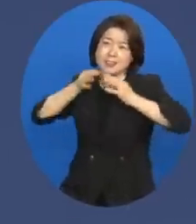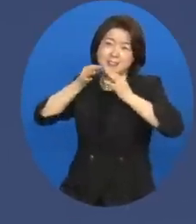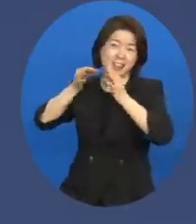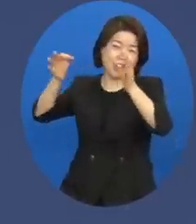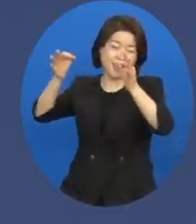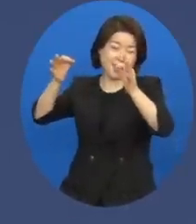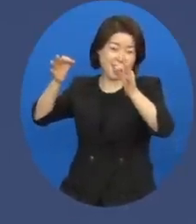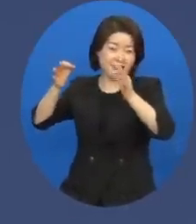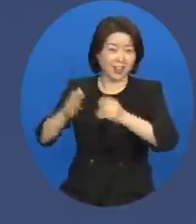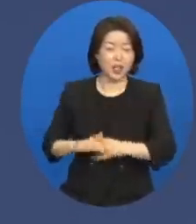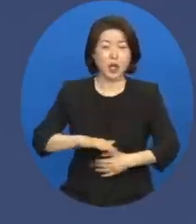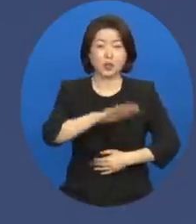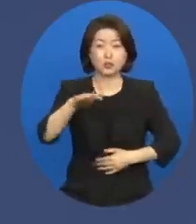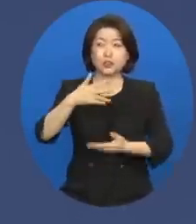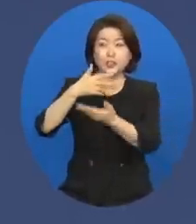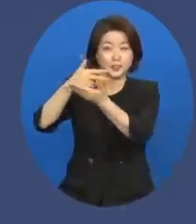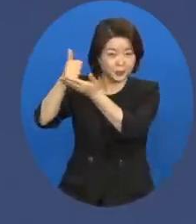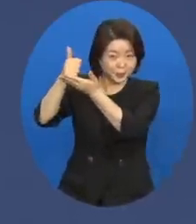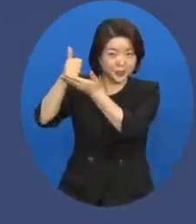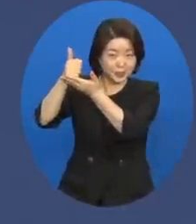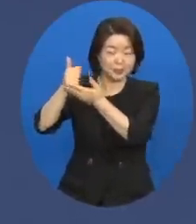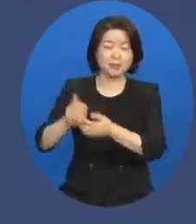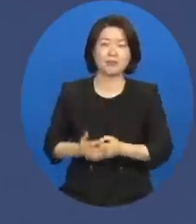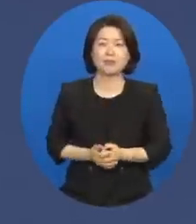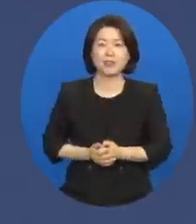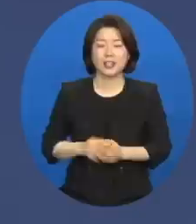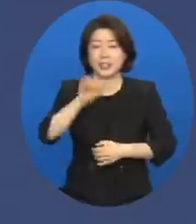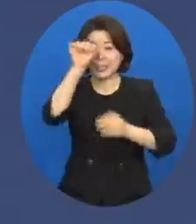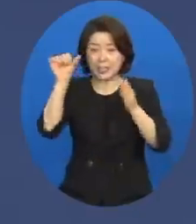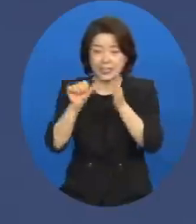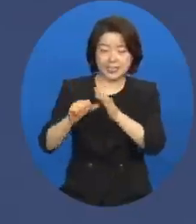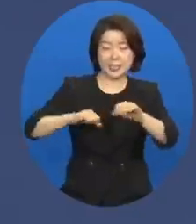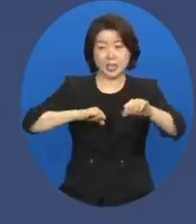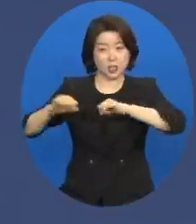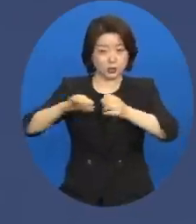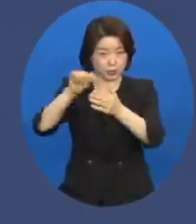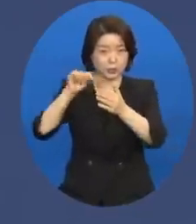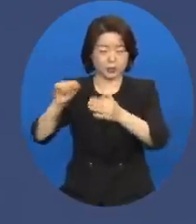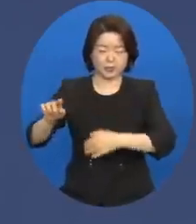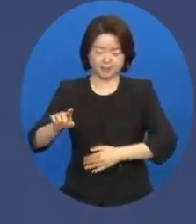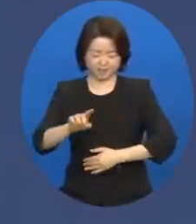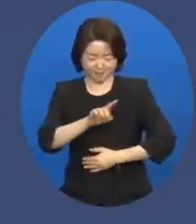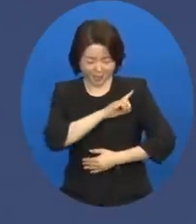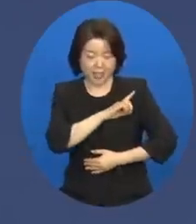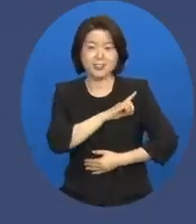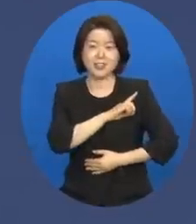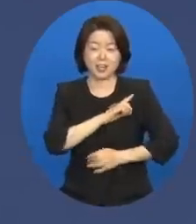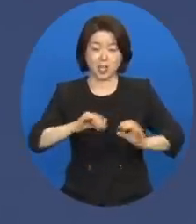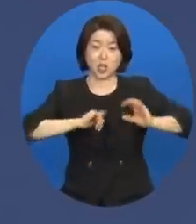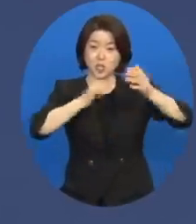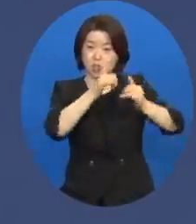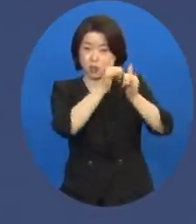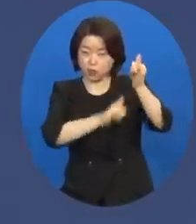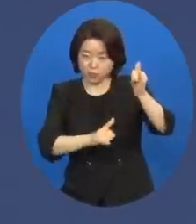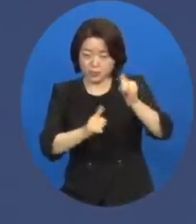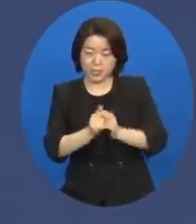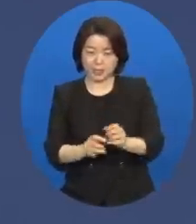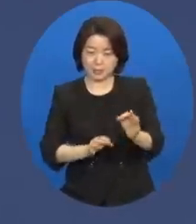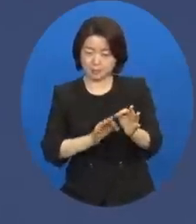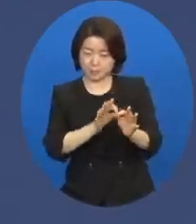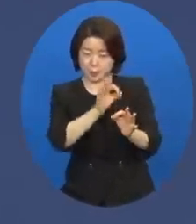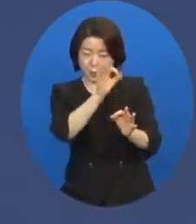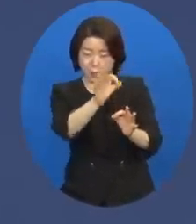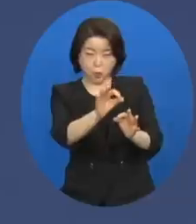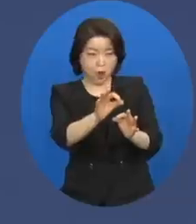지르면서 우리 주님께서 인생과 역사 가운데 가장 인류 역사의 영구 미제 사건이